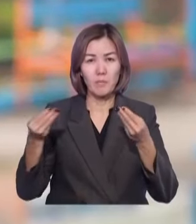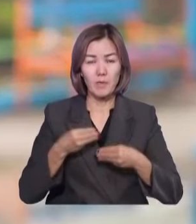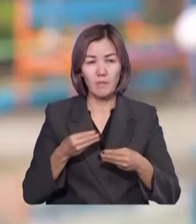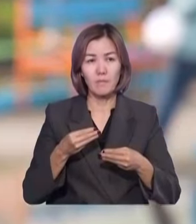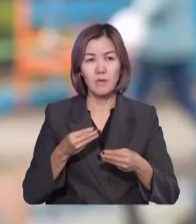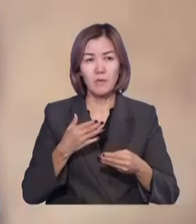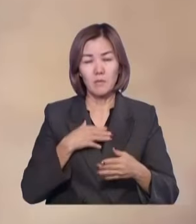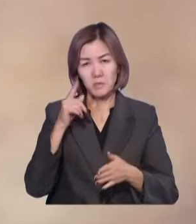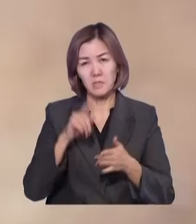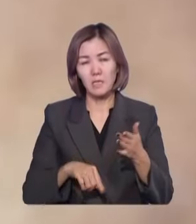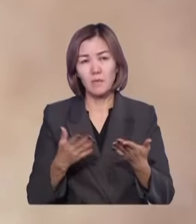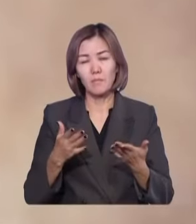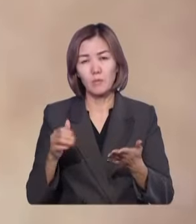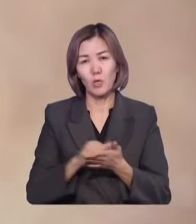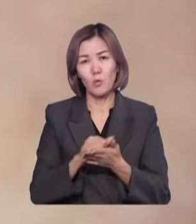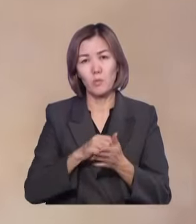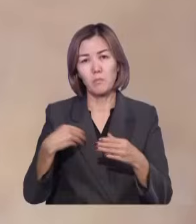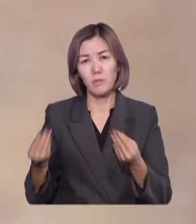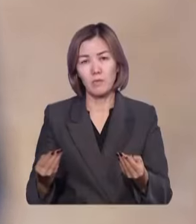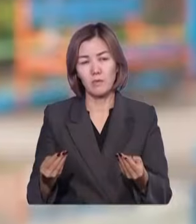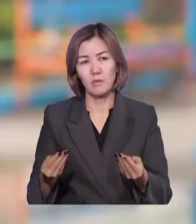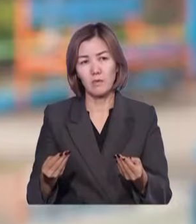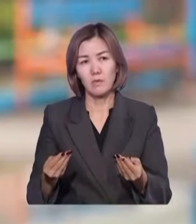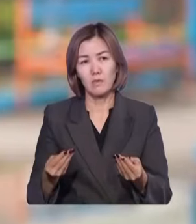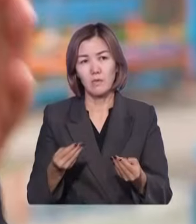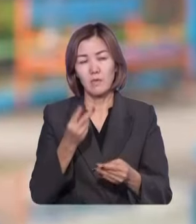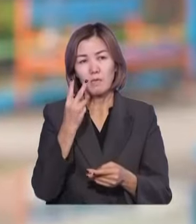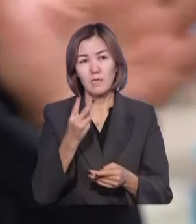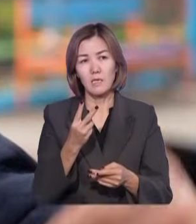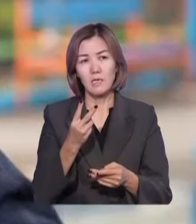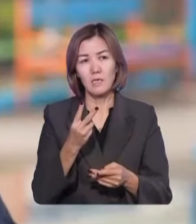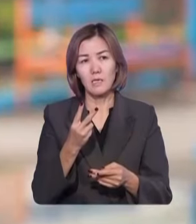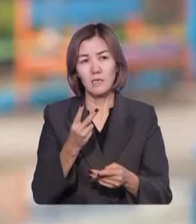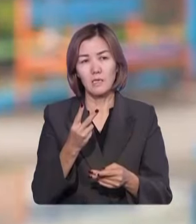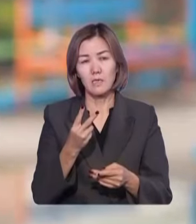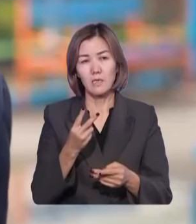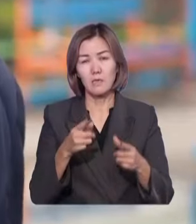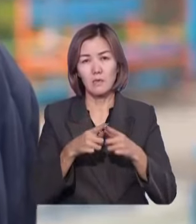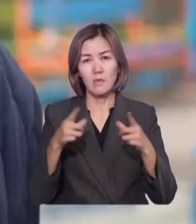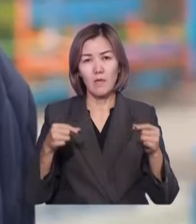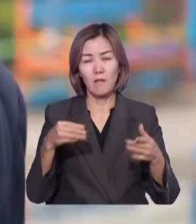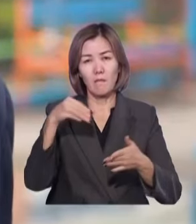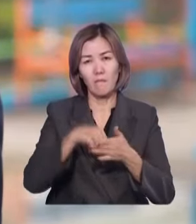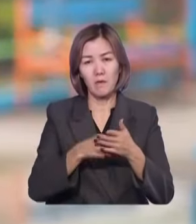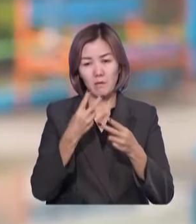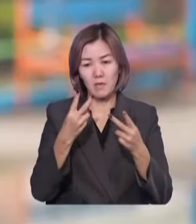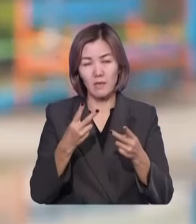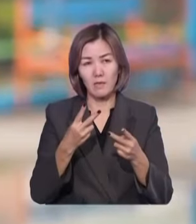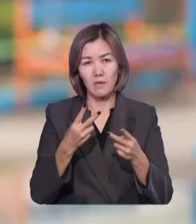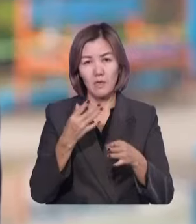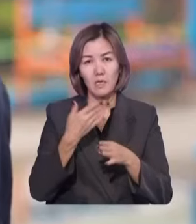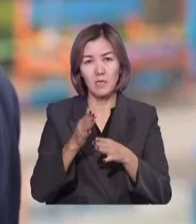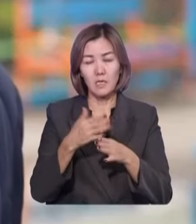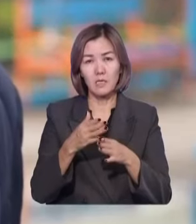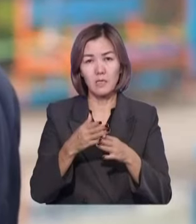jaraydım. Resimde tüstüp, kildik. Eki tarak kampart geldi. Gelgenden kiyin aşıp körsek osında kredit